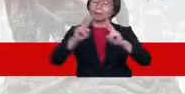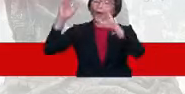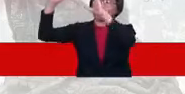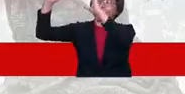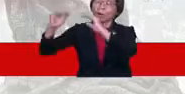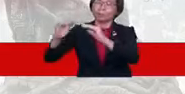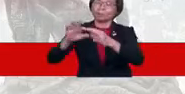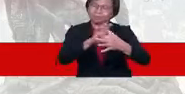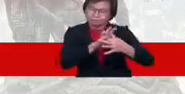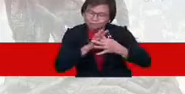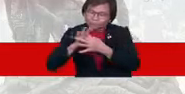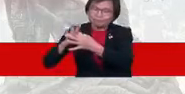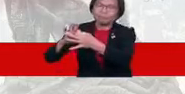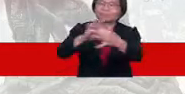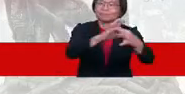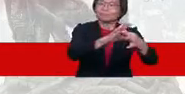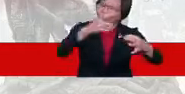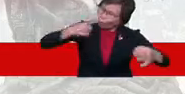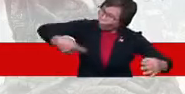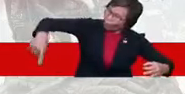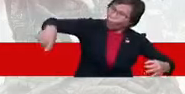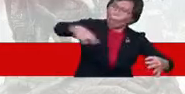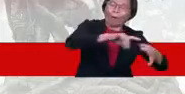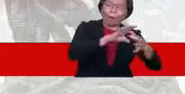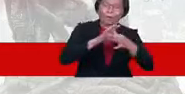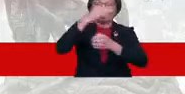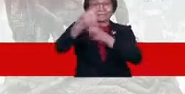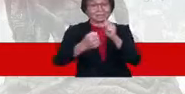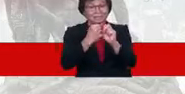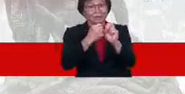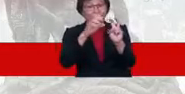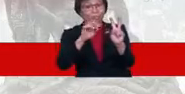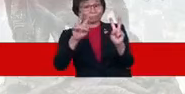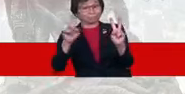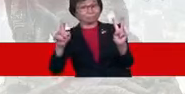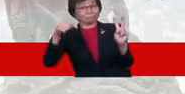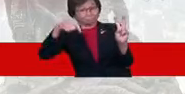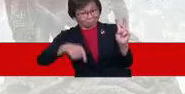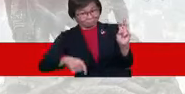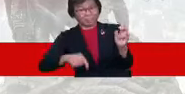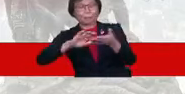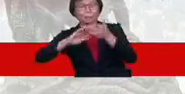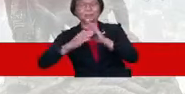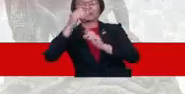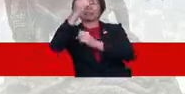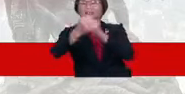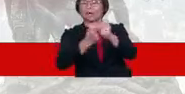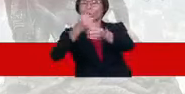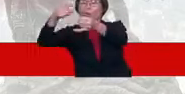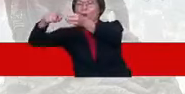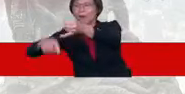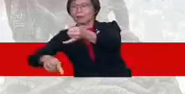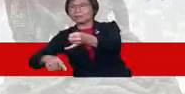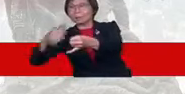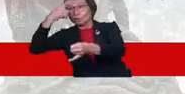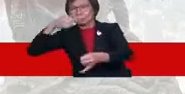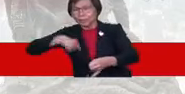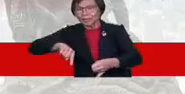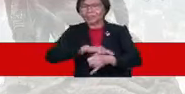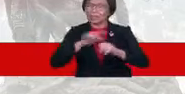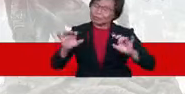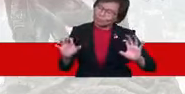hasil kerjasama daripada kita semua tahun ini menjadi tahun terakhir kita